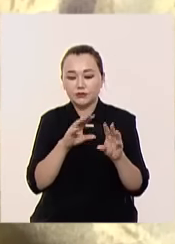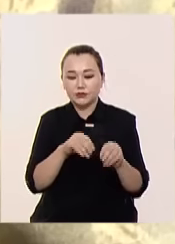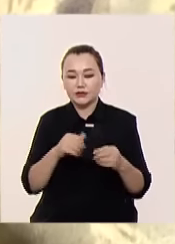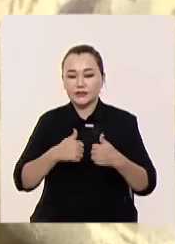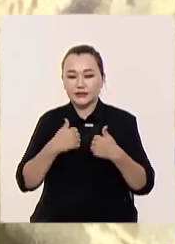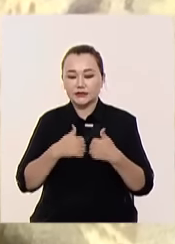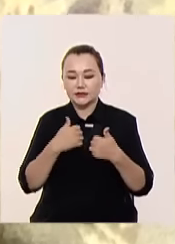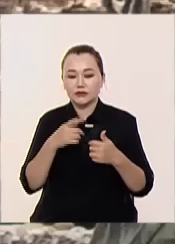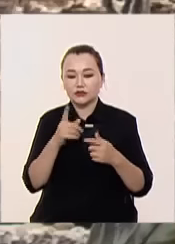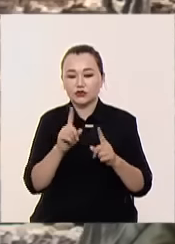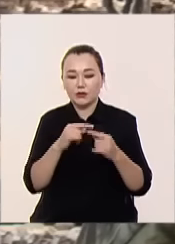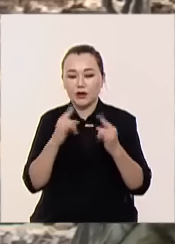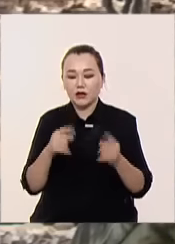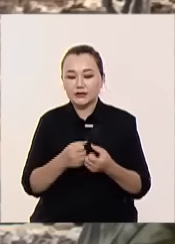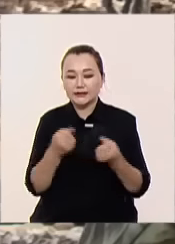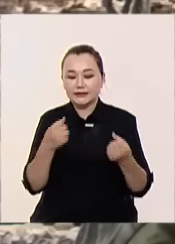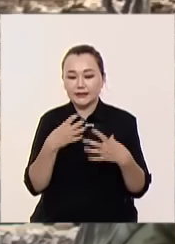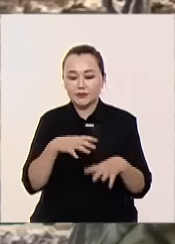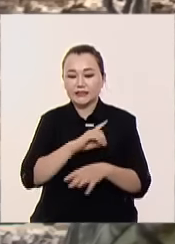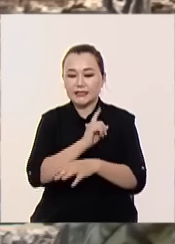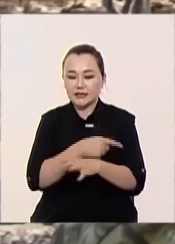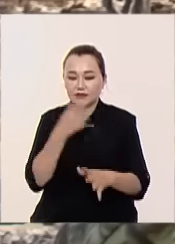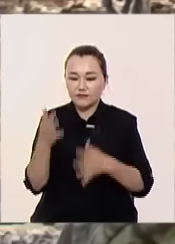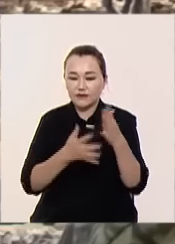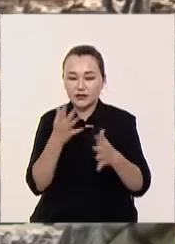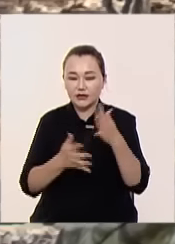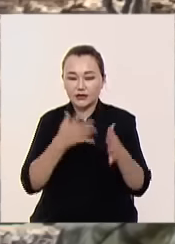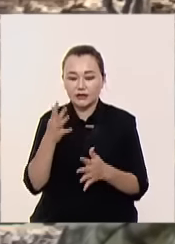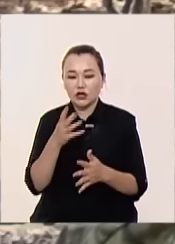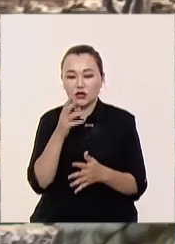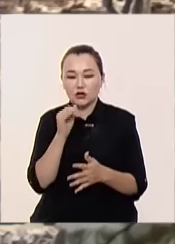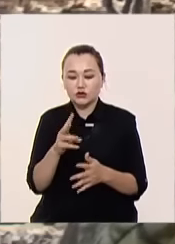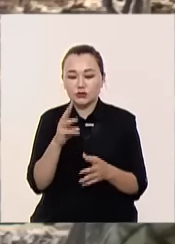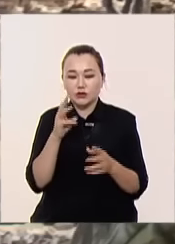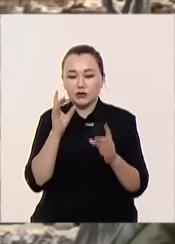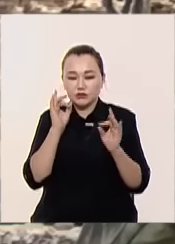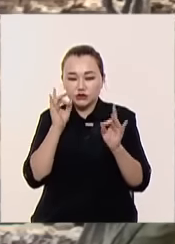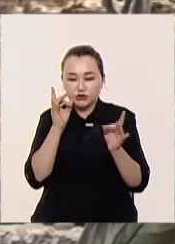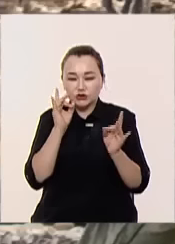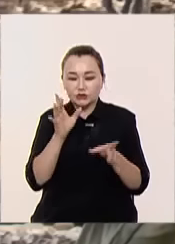баллоны взрываться не начали. Ветер сильный, верховой идет, шум стоит, все трещит,